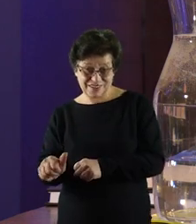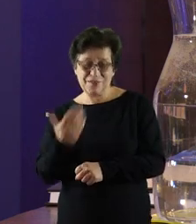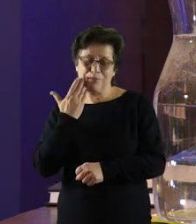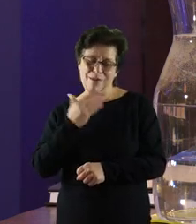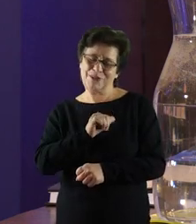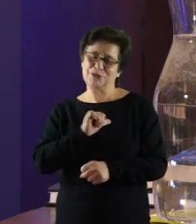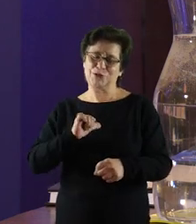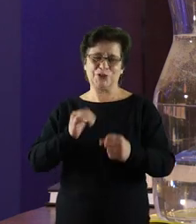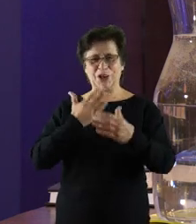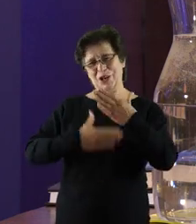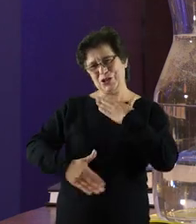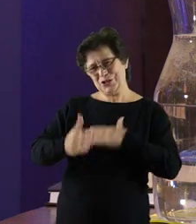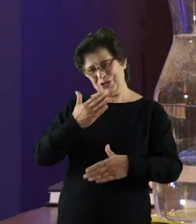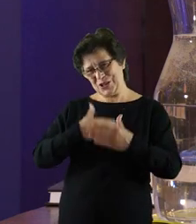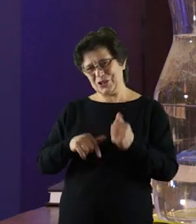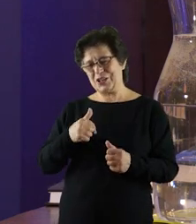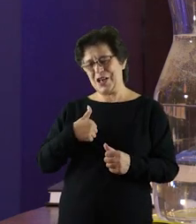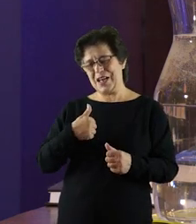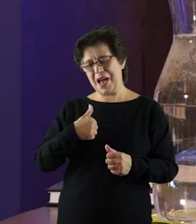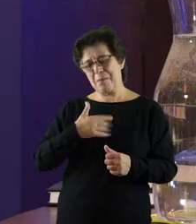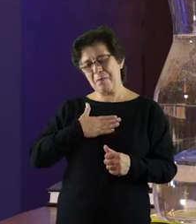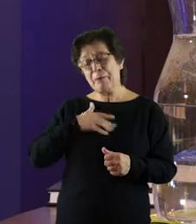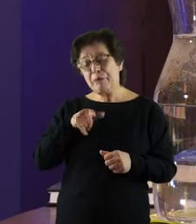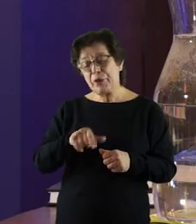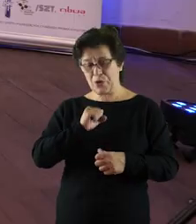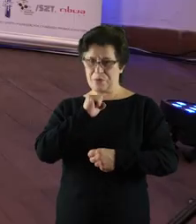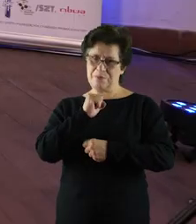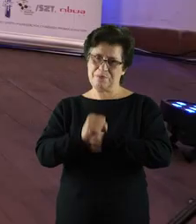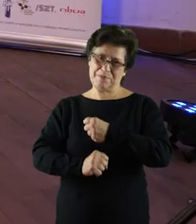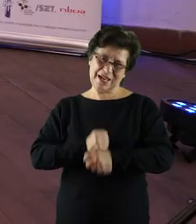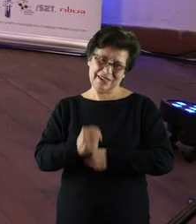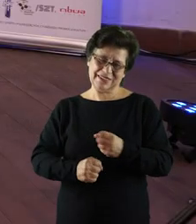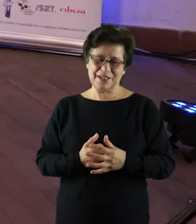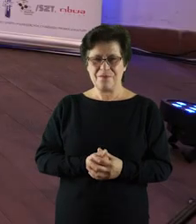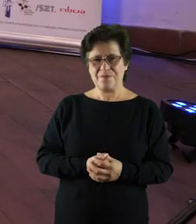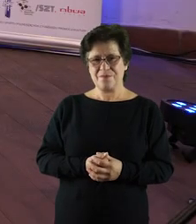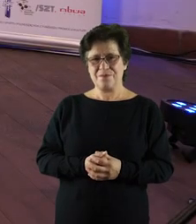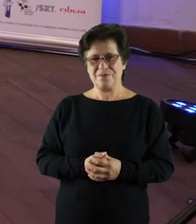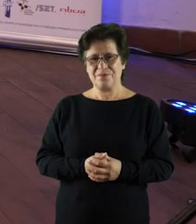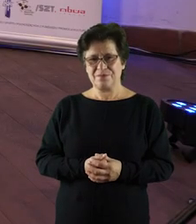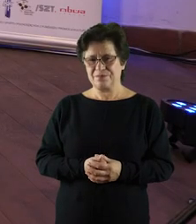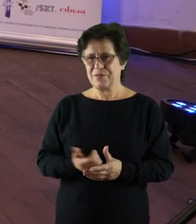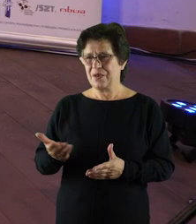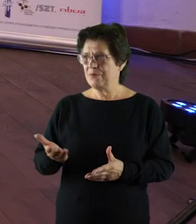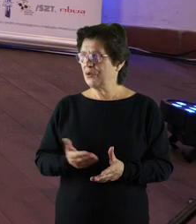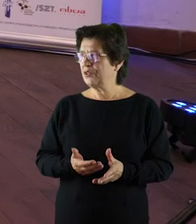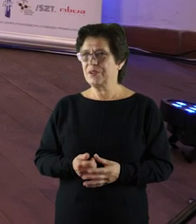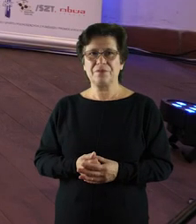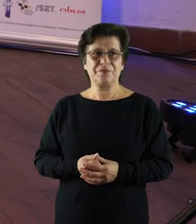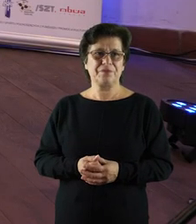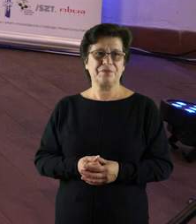się cieszę, że wybrałam właśnie tę pracę, bo to jest i pasja, i praca. Bardzo proszę.